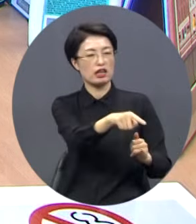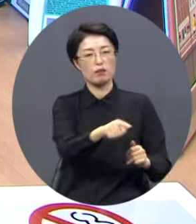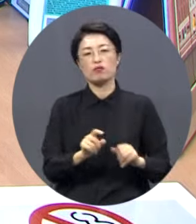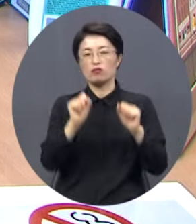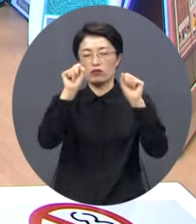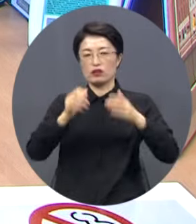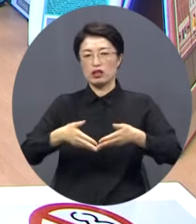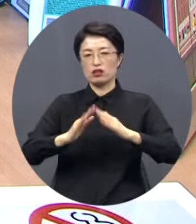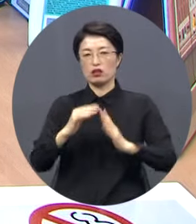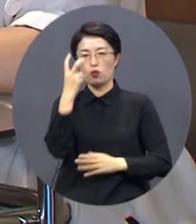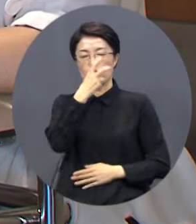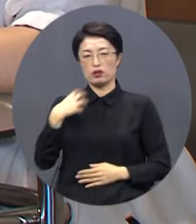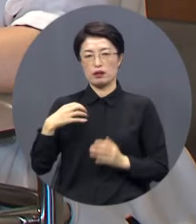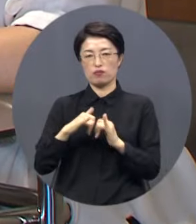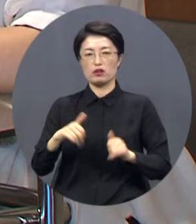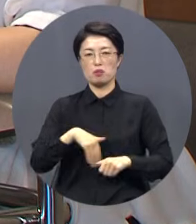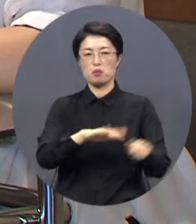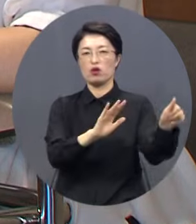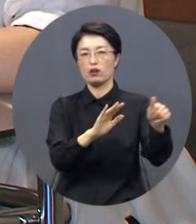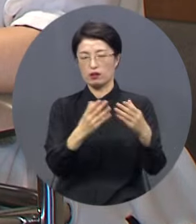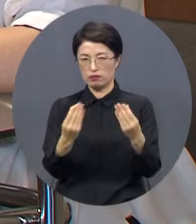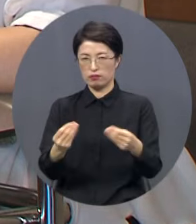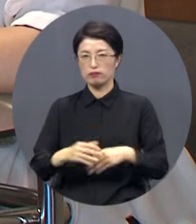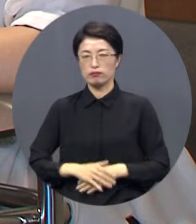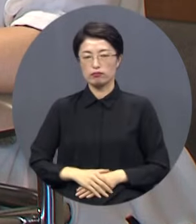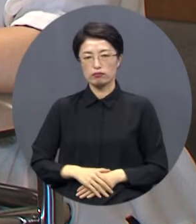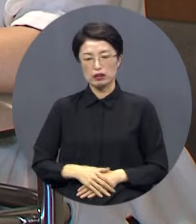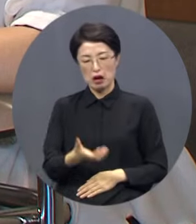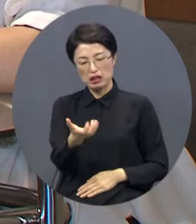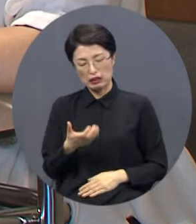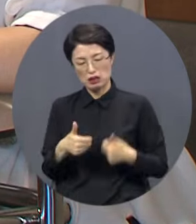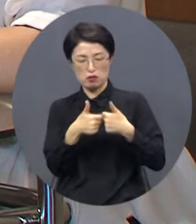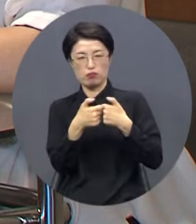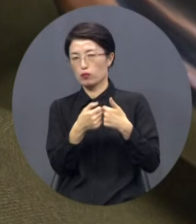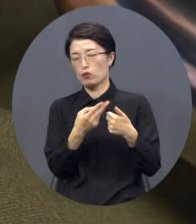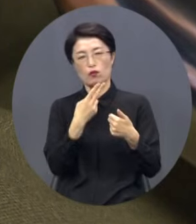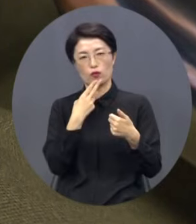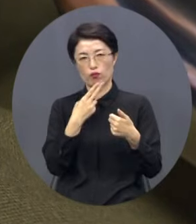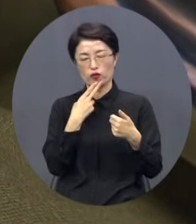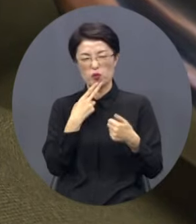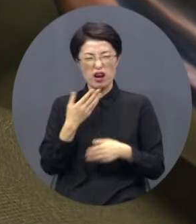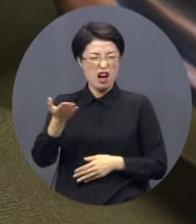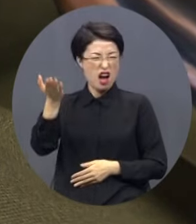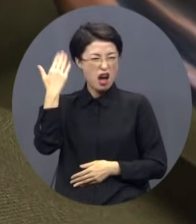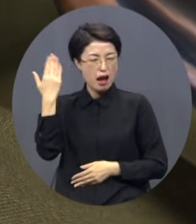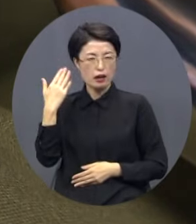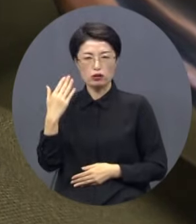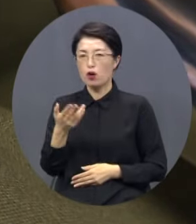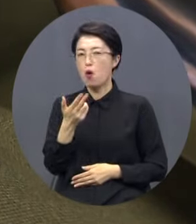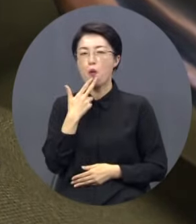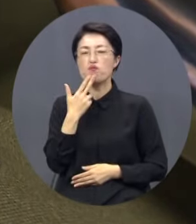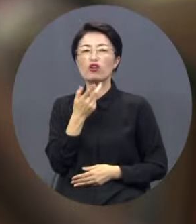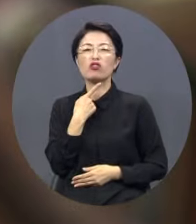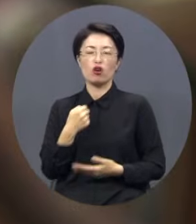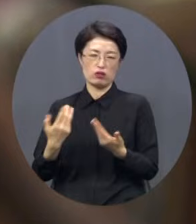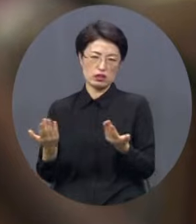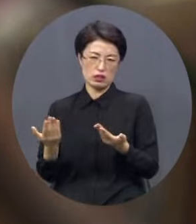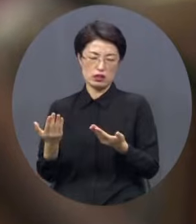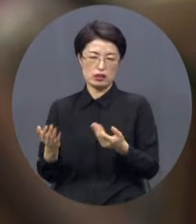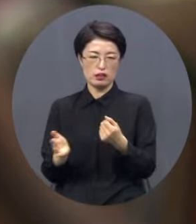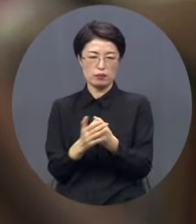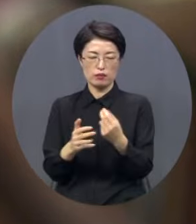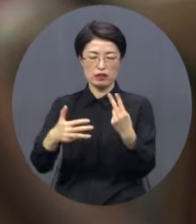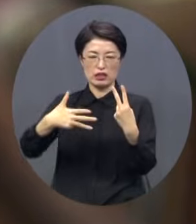인사 발령을 냈습니다. 그러나 사전 논의조차 없었고 그동안 단 한 번도 없었던 사례라며 2차 피해라는